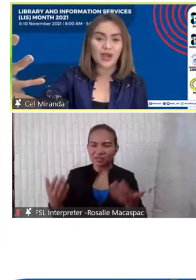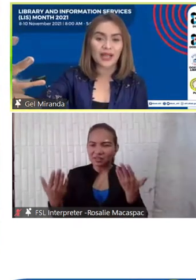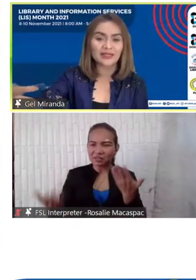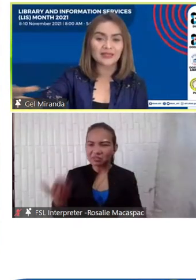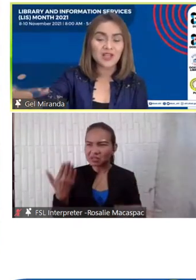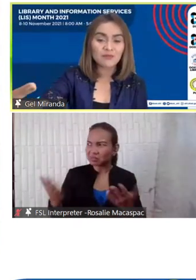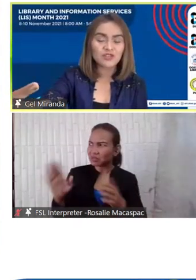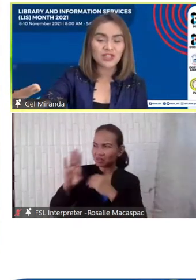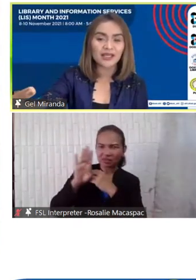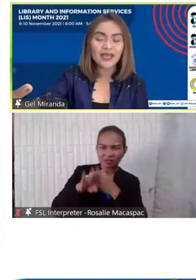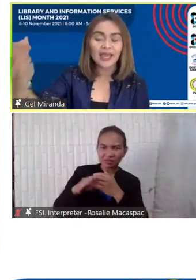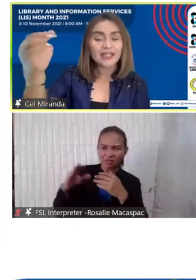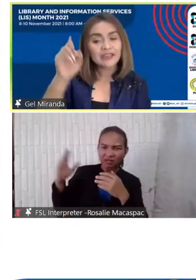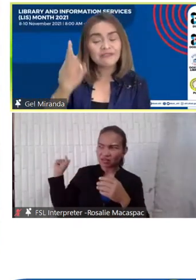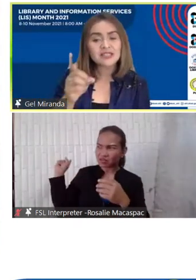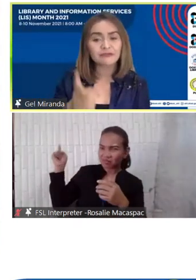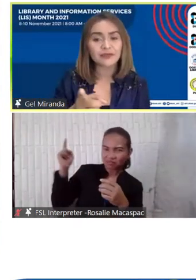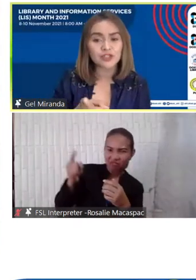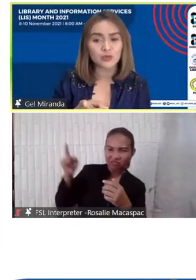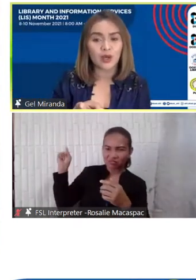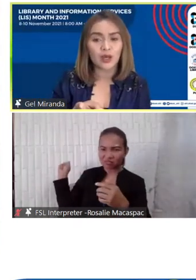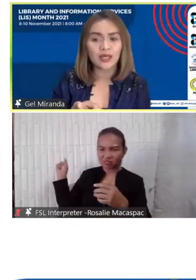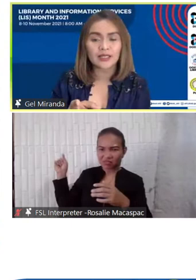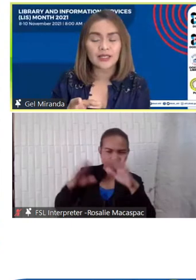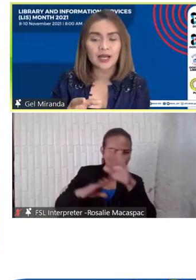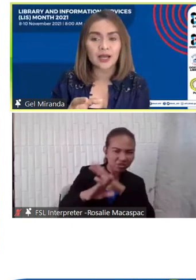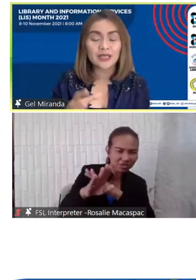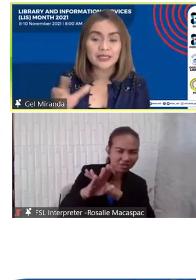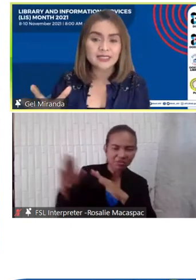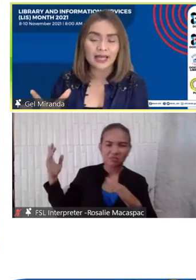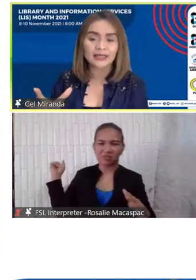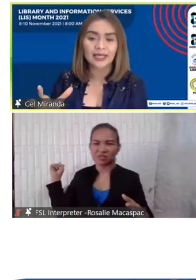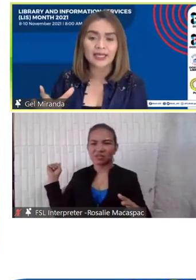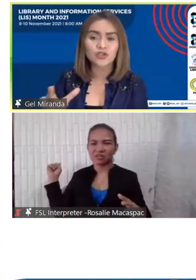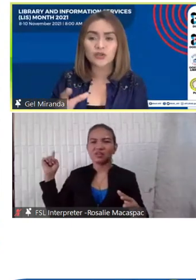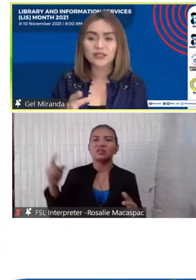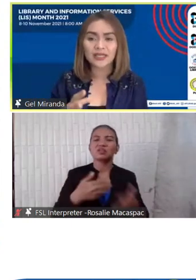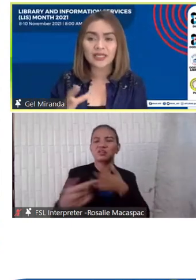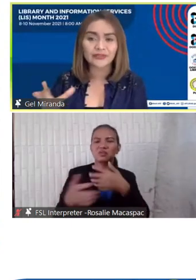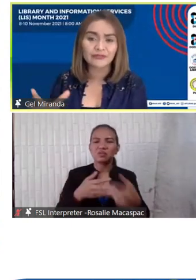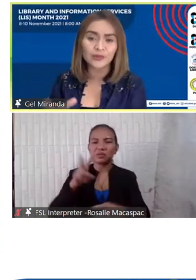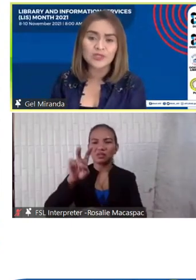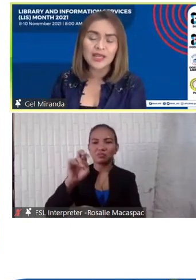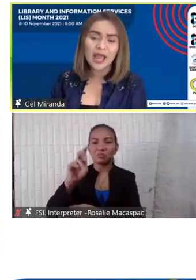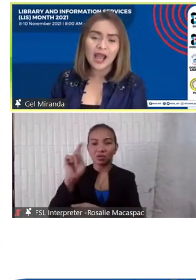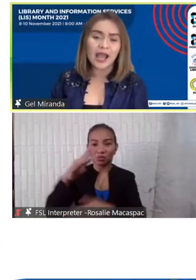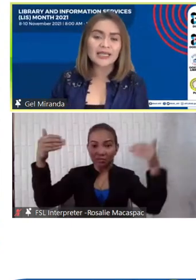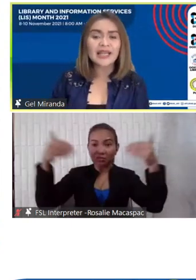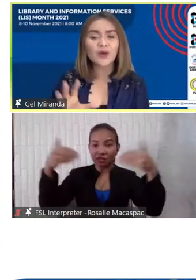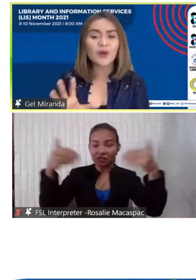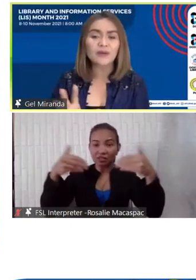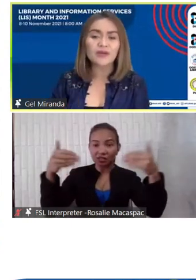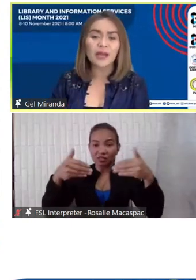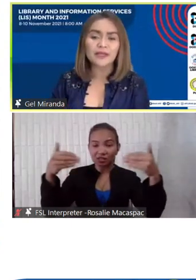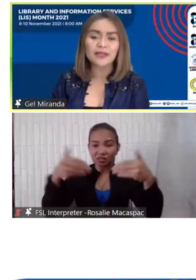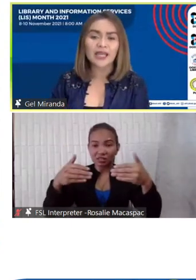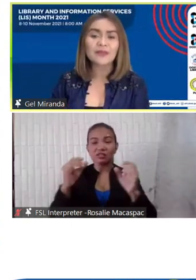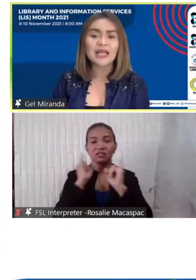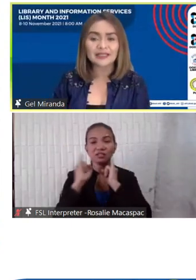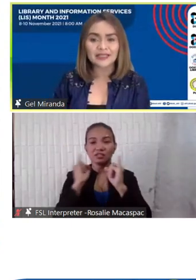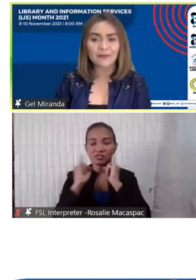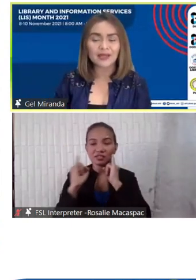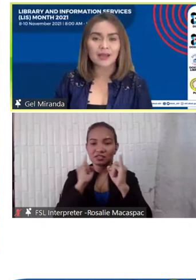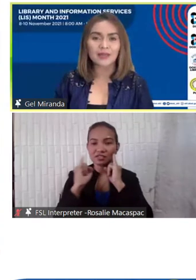lumalabas yung ating subject. And even sa virtual meetings natin during the interviews, ginagawa na po namin